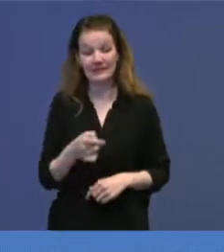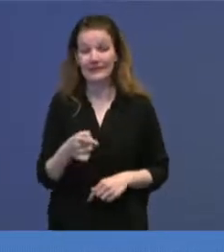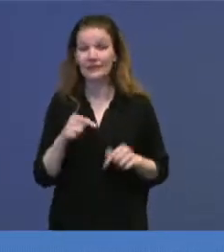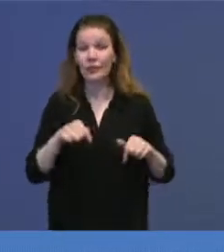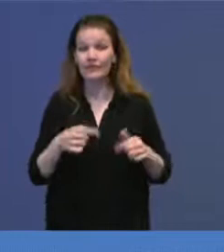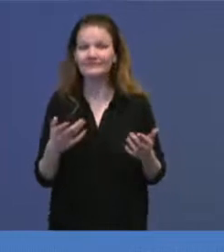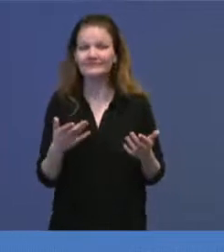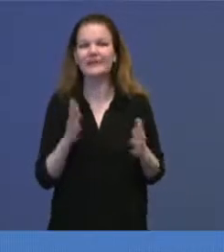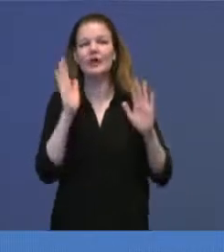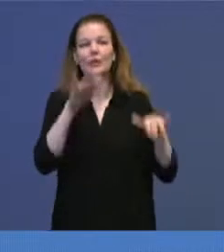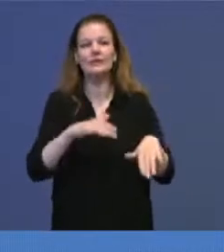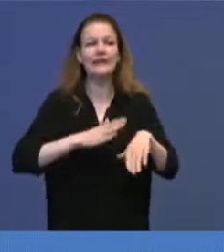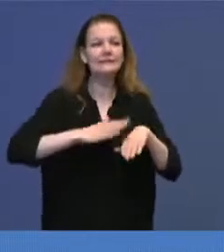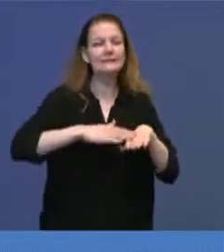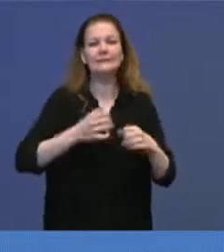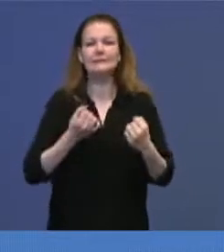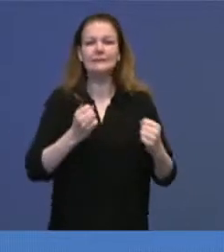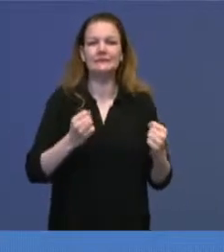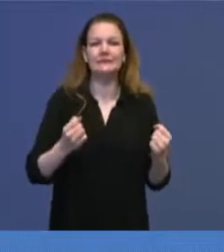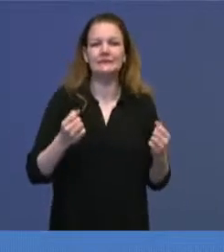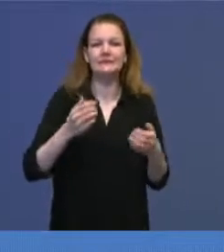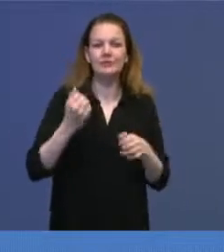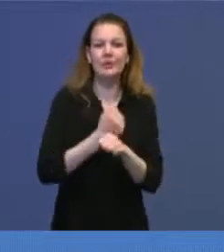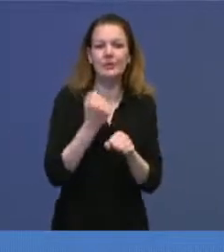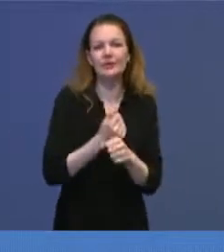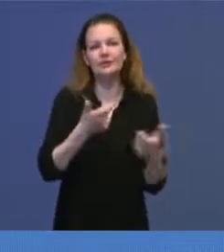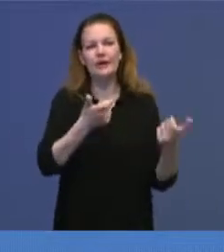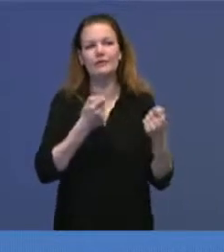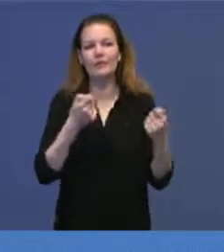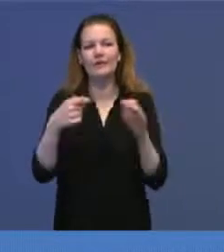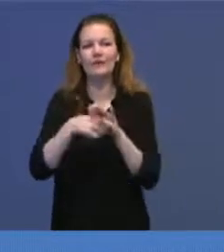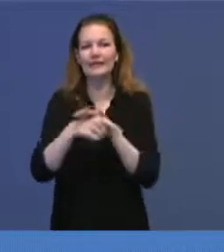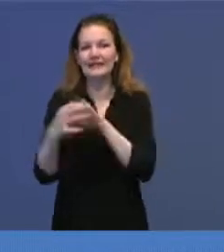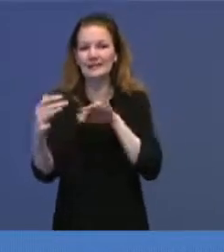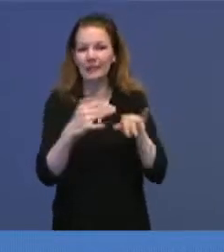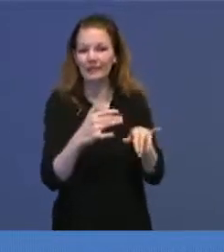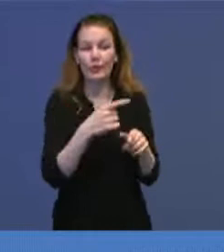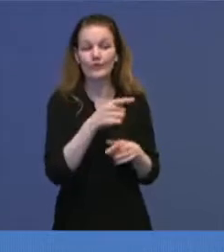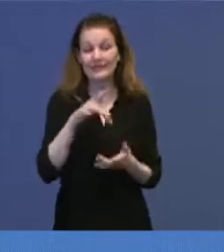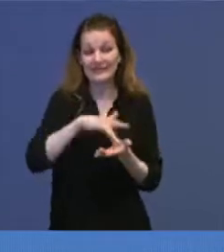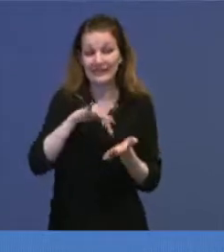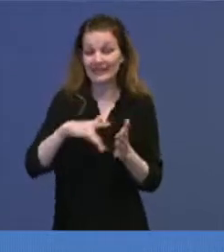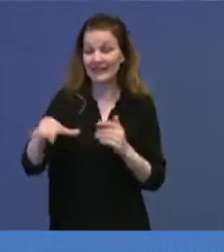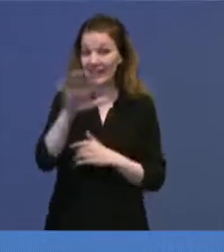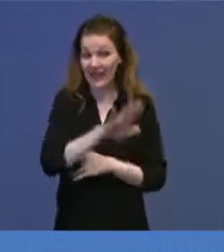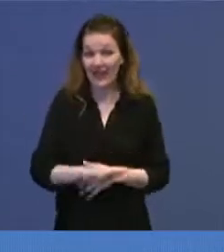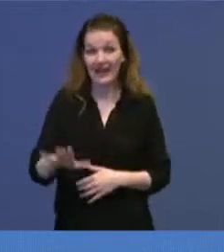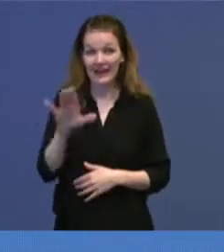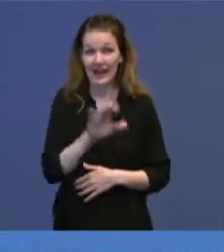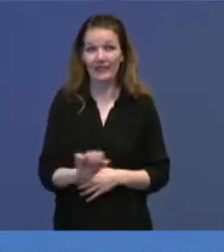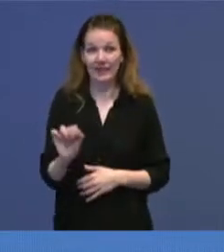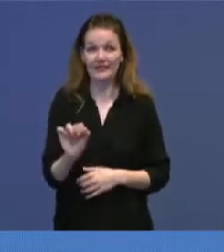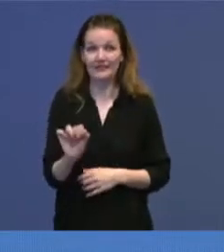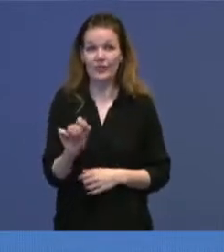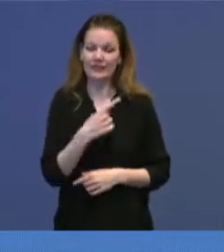på for å hjelpe til med å håndtere flyktningstrømmen vi ser til Norge. De til stede I hele landet, og de en helt sentral del